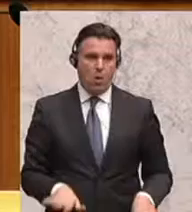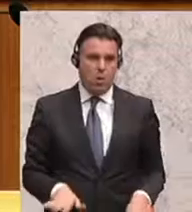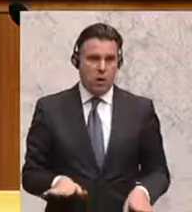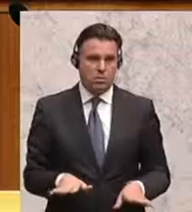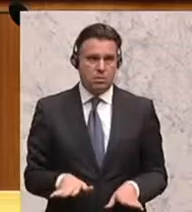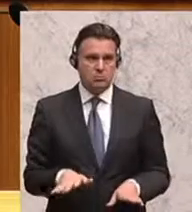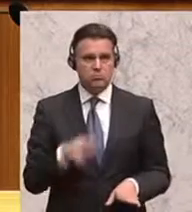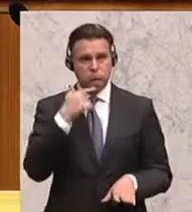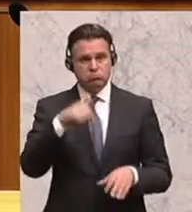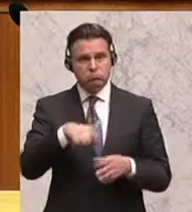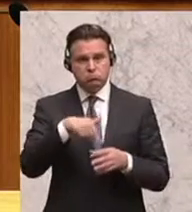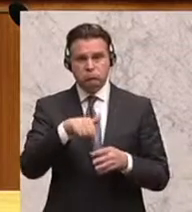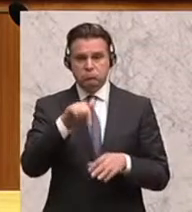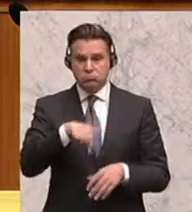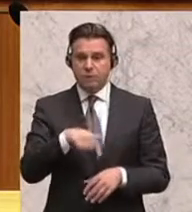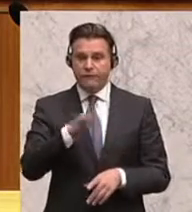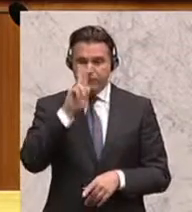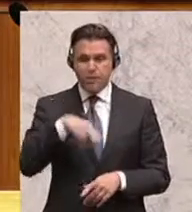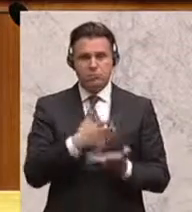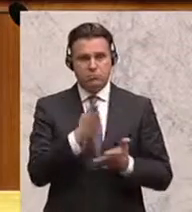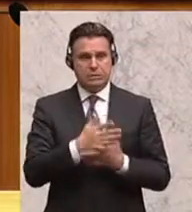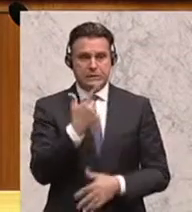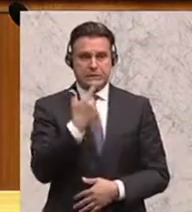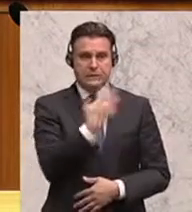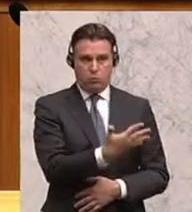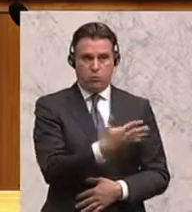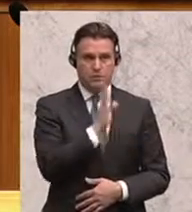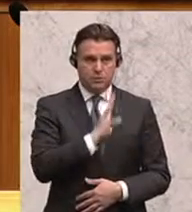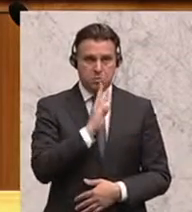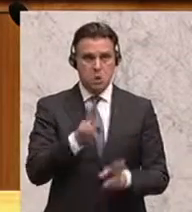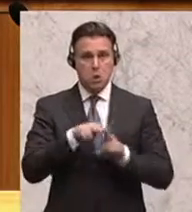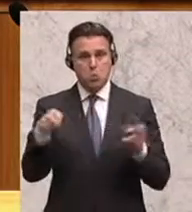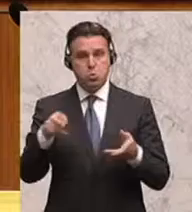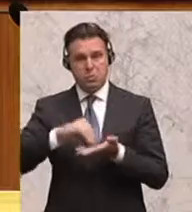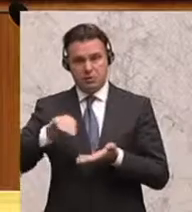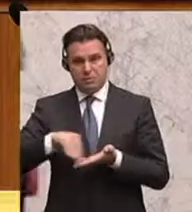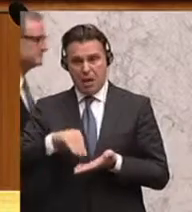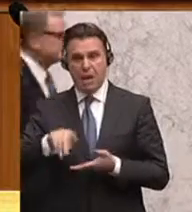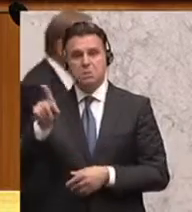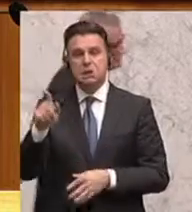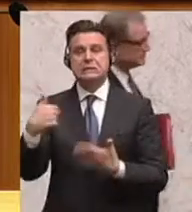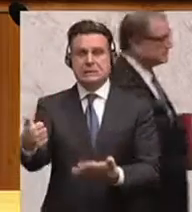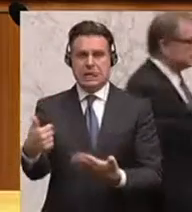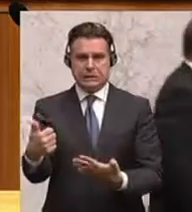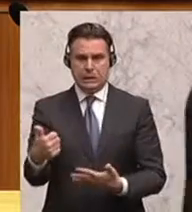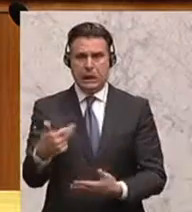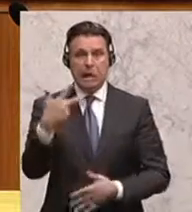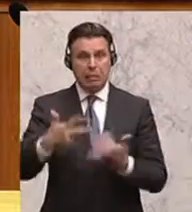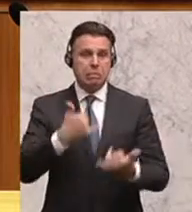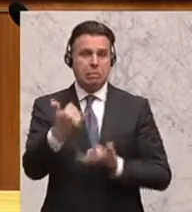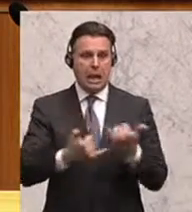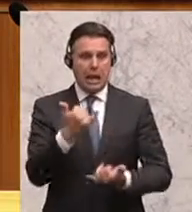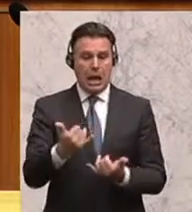in dem im schnitt geben mit 57 in pension die bundesbeamten rechnungshofbericht mit 60 3 jahre